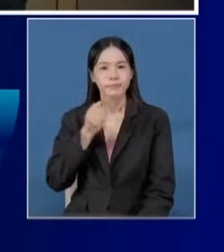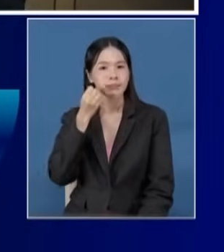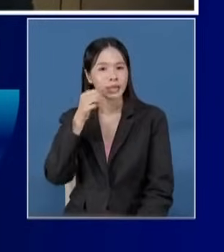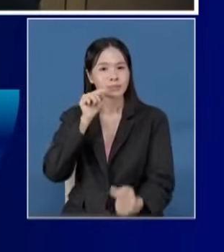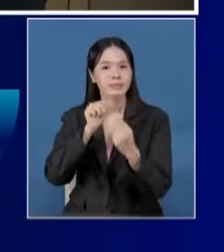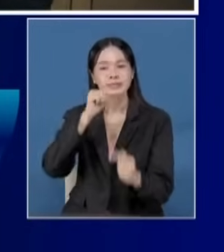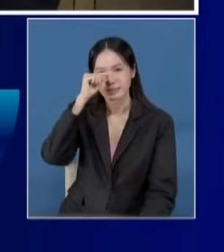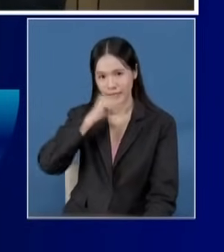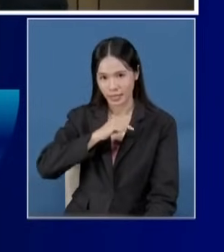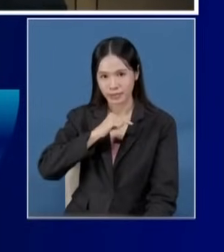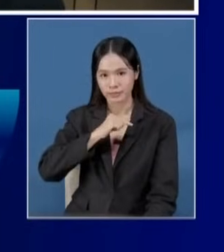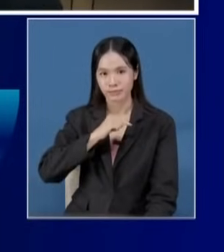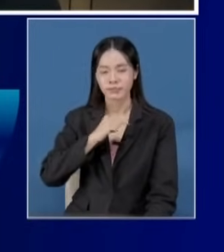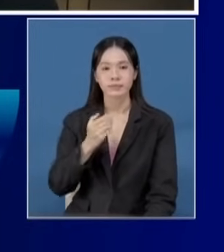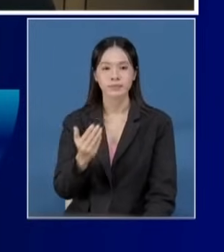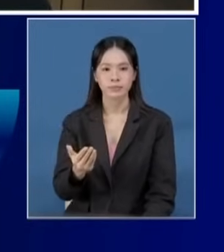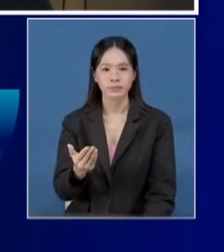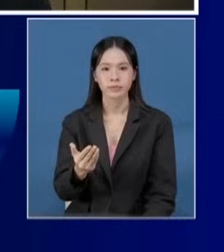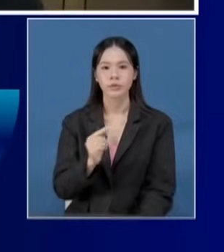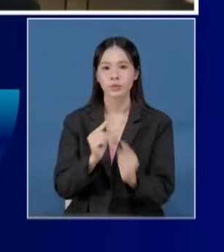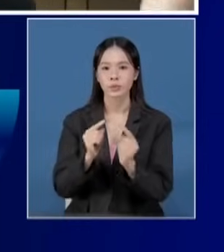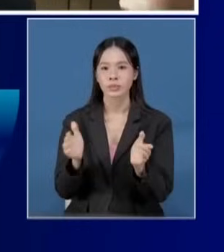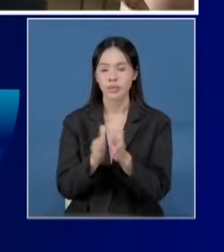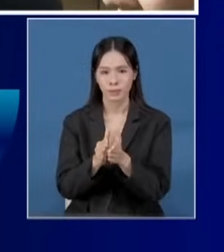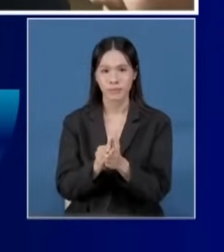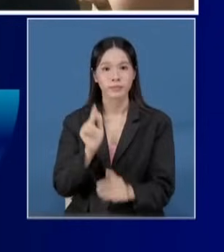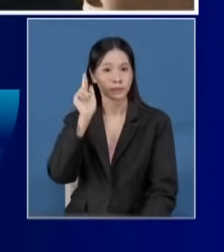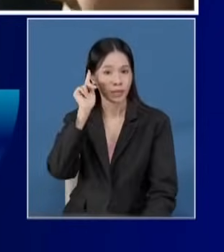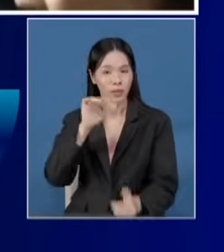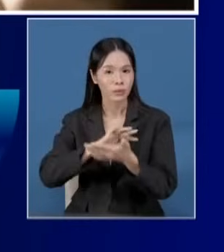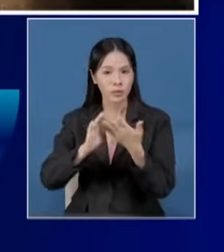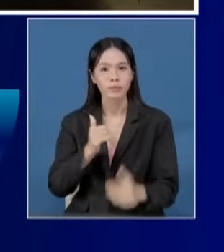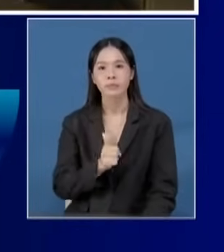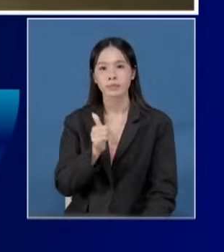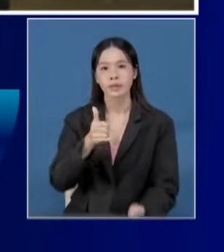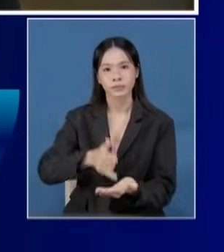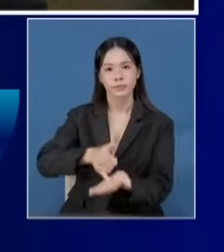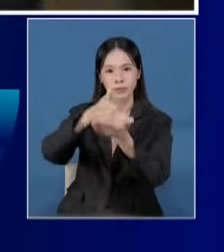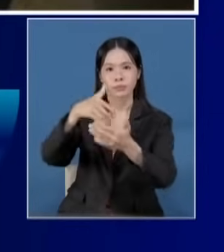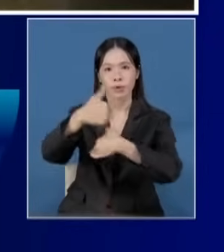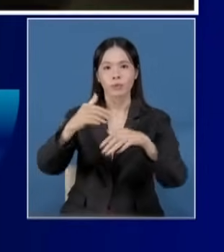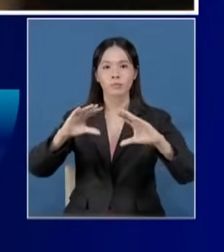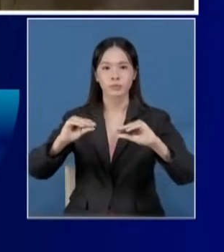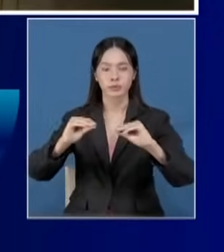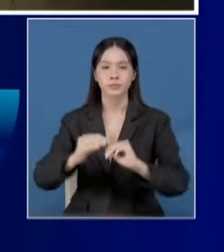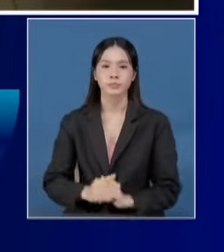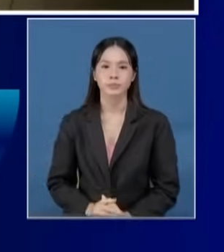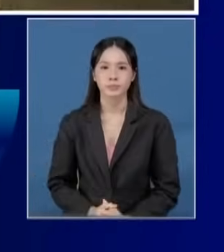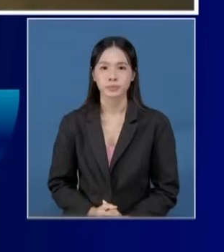ทศไทยนะคะจากนั้นนายภูมิธรรมได้มีการพูดคุยกับสื่อเสร็จก็ขึ้นไปที่ห้องประชุมทันทีค่ะ